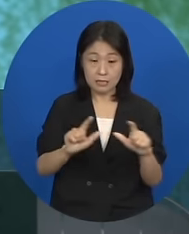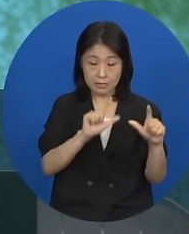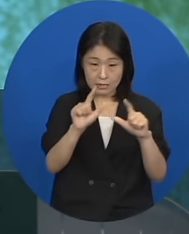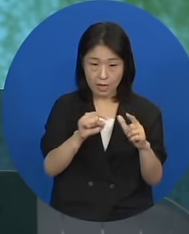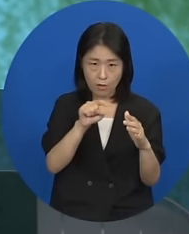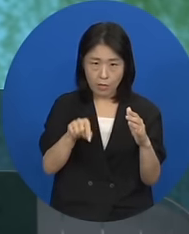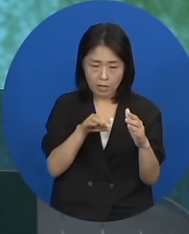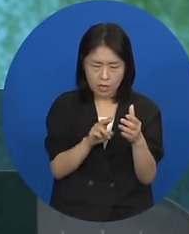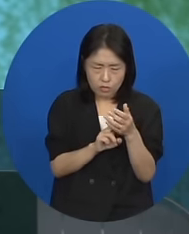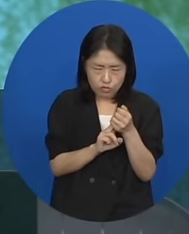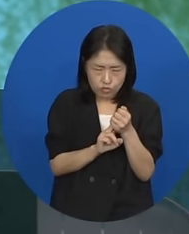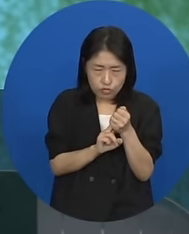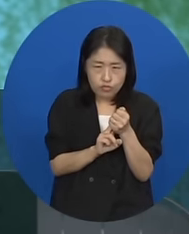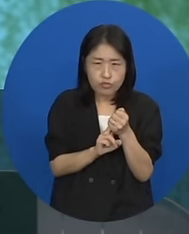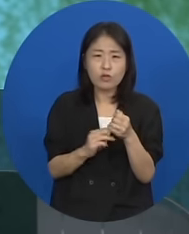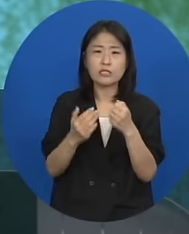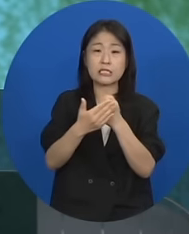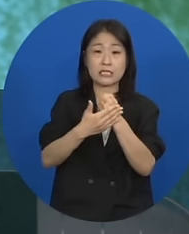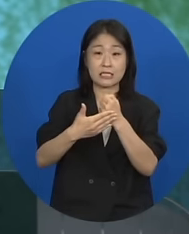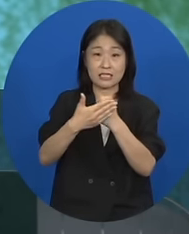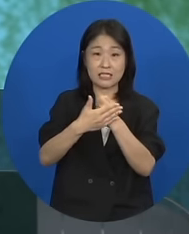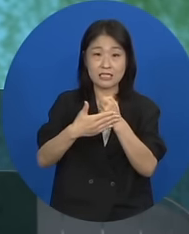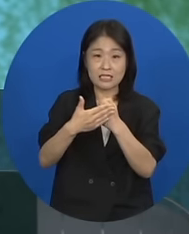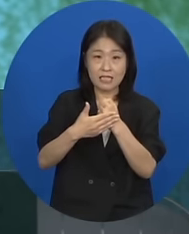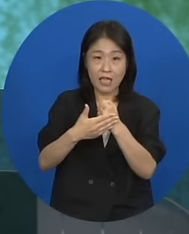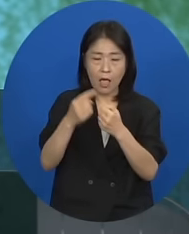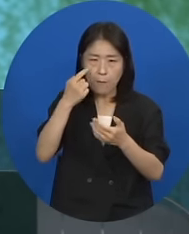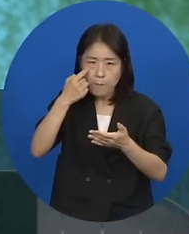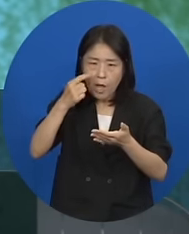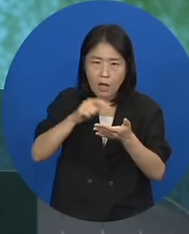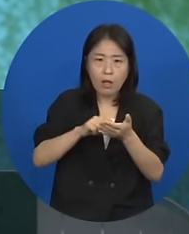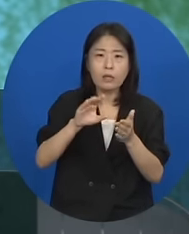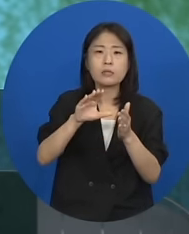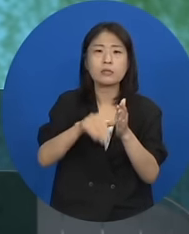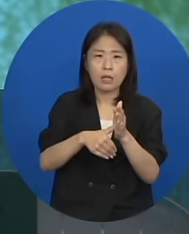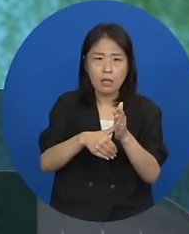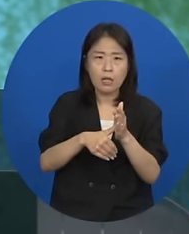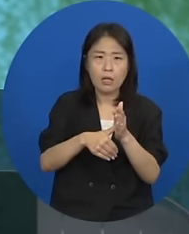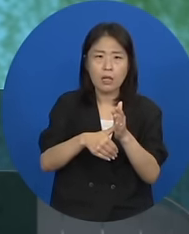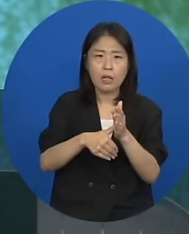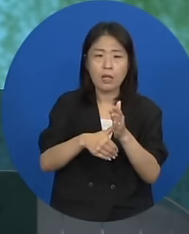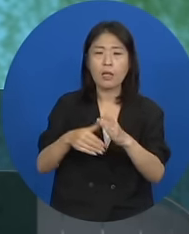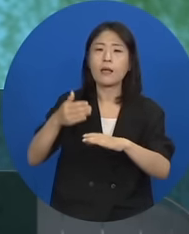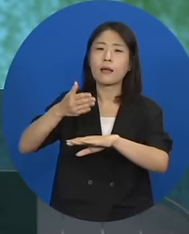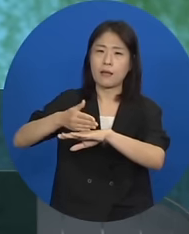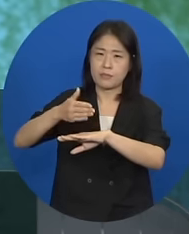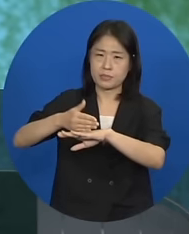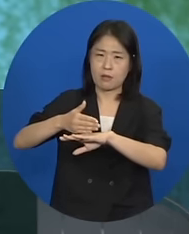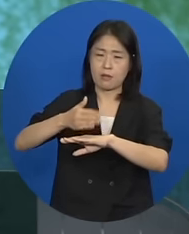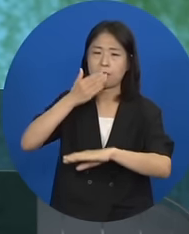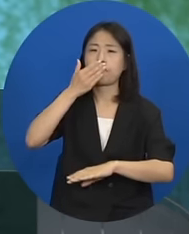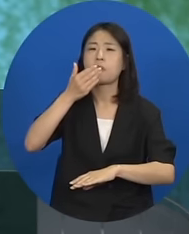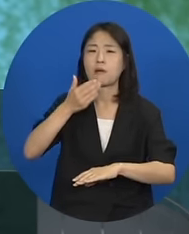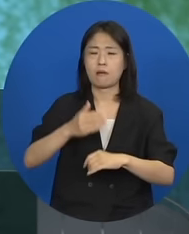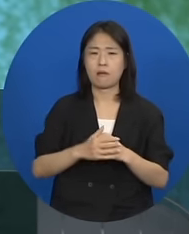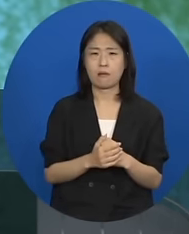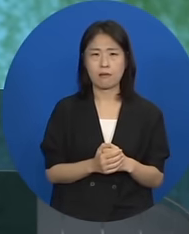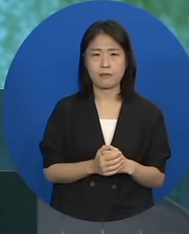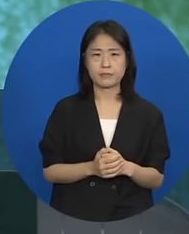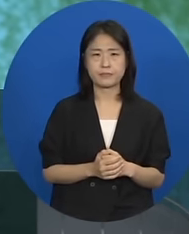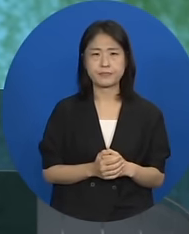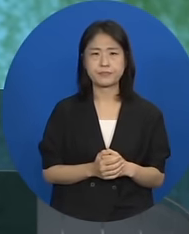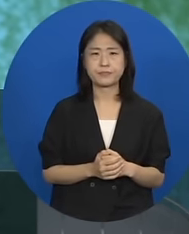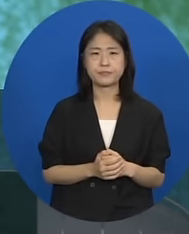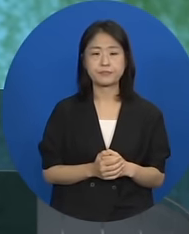은혜 자잘한 일상 속에 숨겨 있는 은혜를 발견할 때만 우리는 비로서 뭐 할 수 있다 감사할 수 있다는